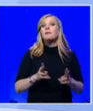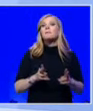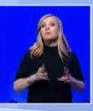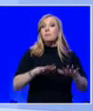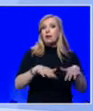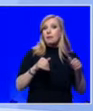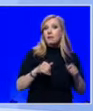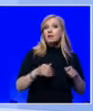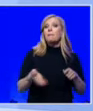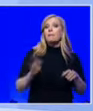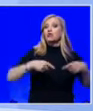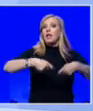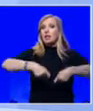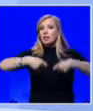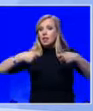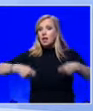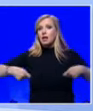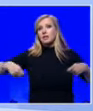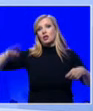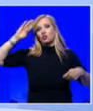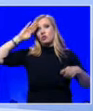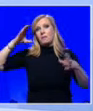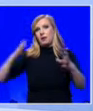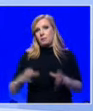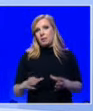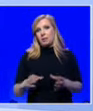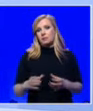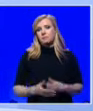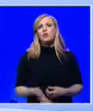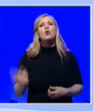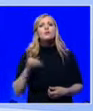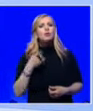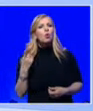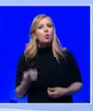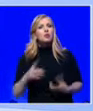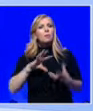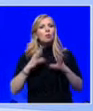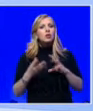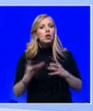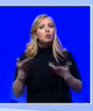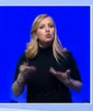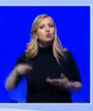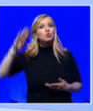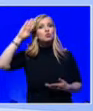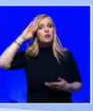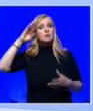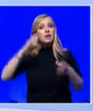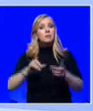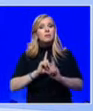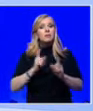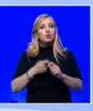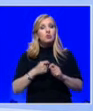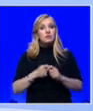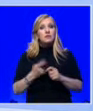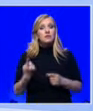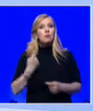че, освен това, кои са политиките, които служебният кабинет не може да осъществи? Само онези, за които